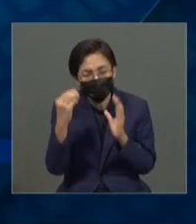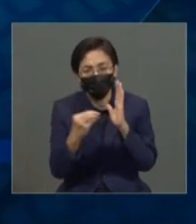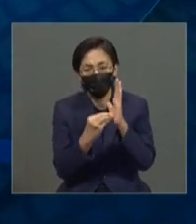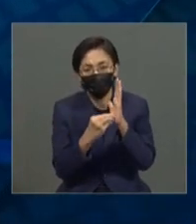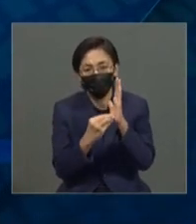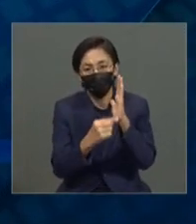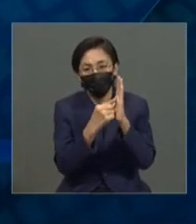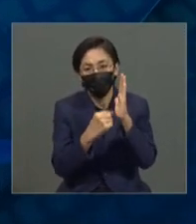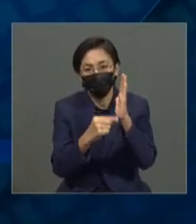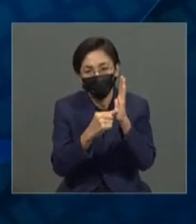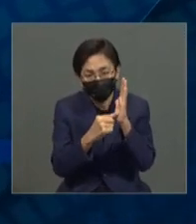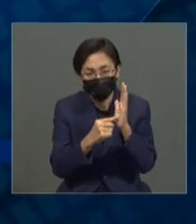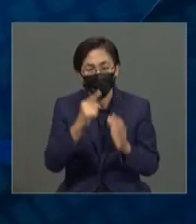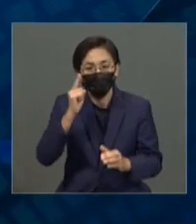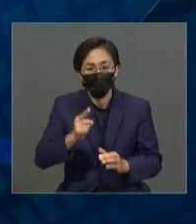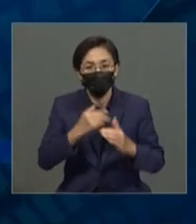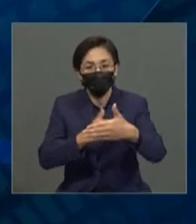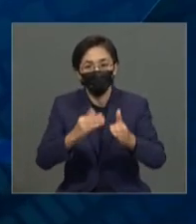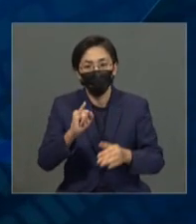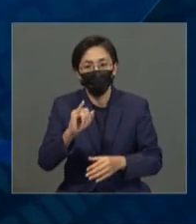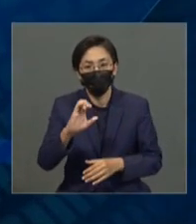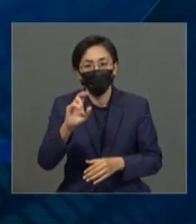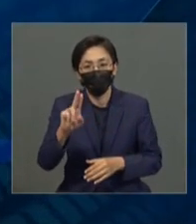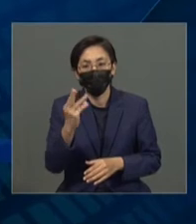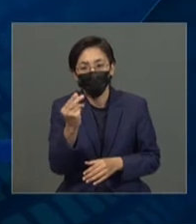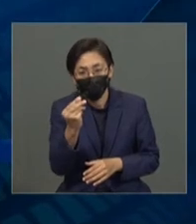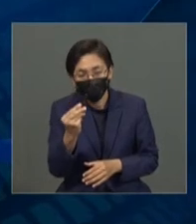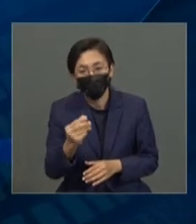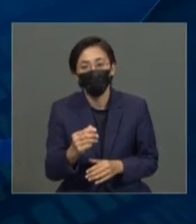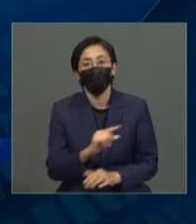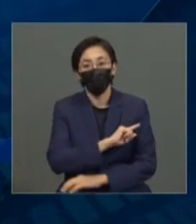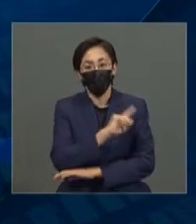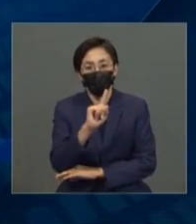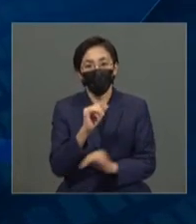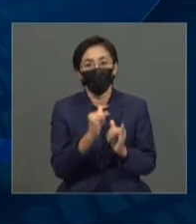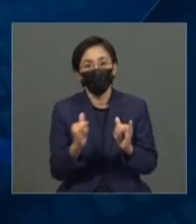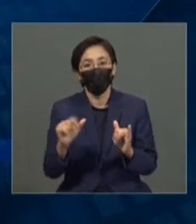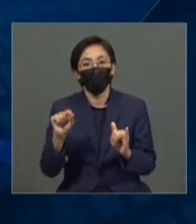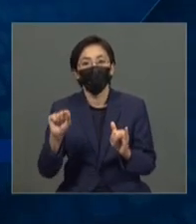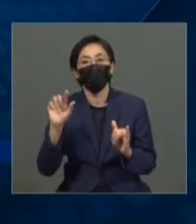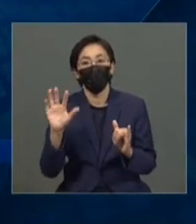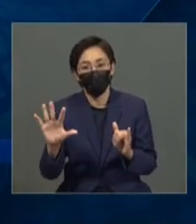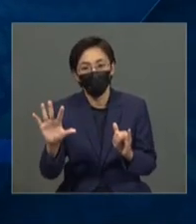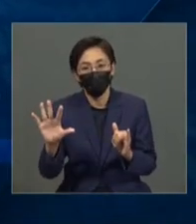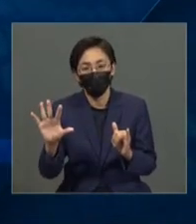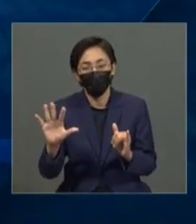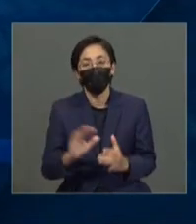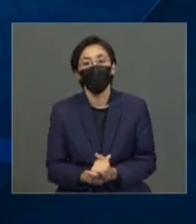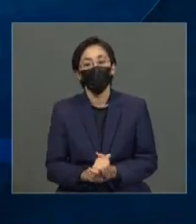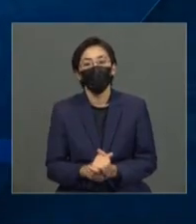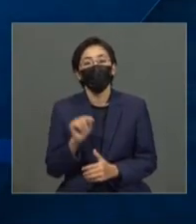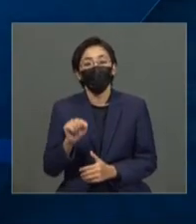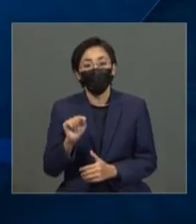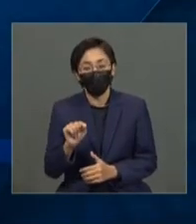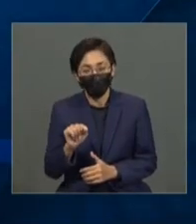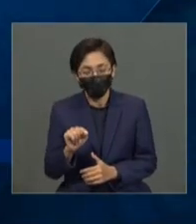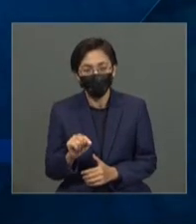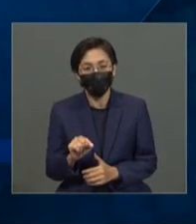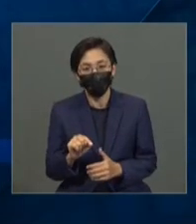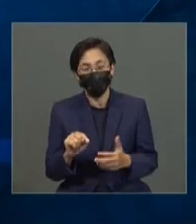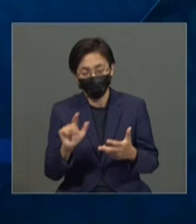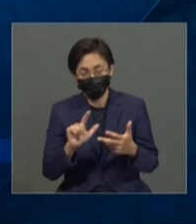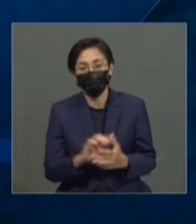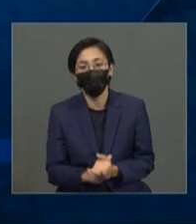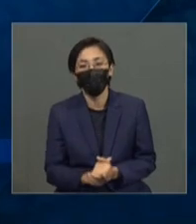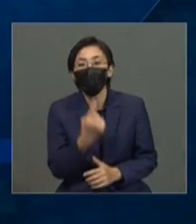และปริมณฑลมีความต้องการ ICU ตกอยู่ที่25เตียงต่อวันนี่คือเตียงระดับ3นะคะสีแด